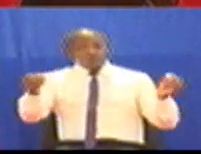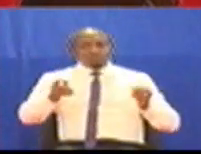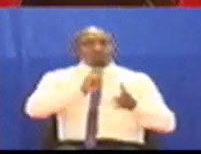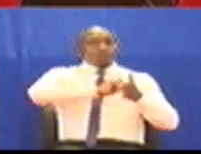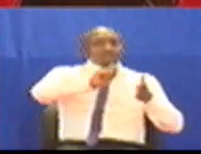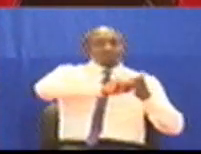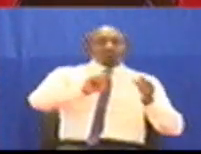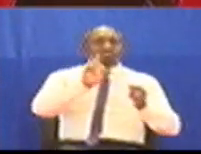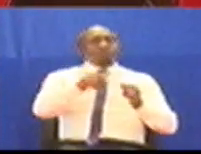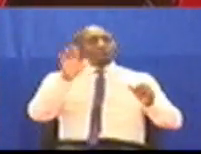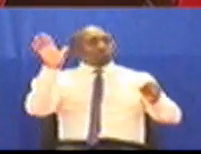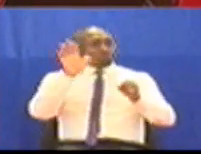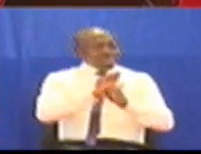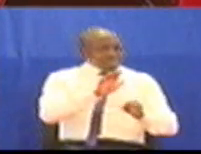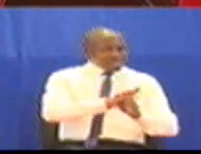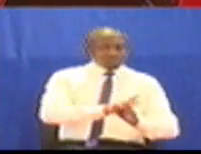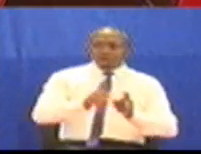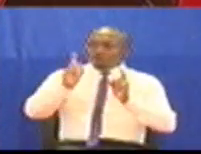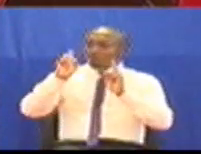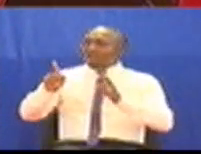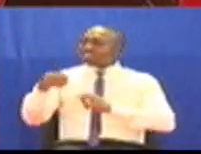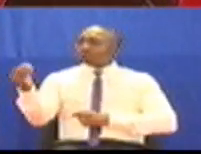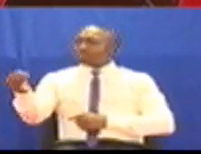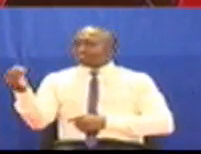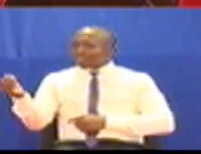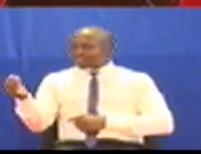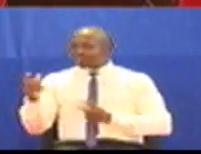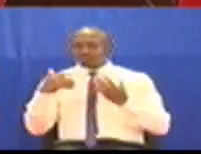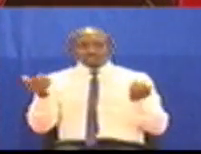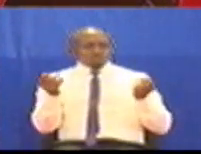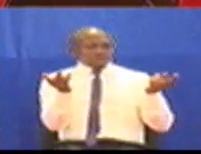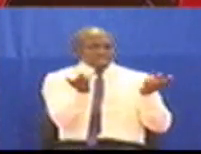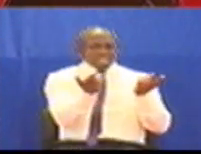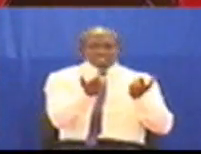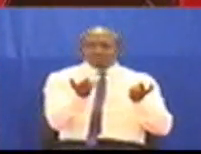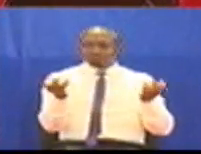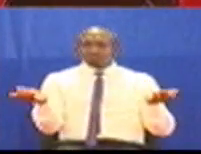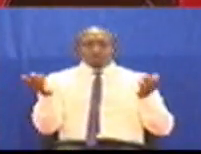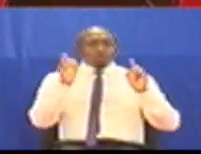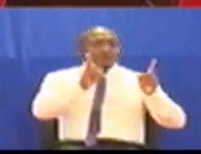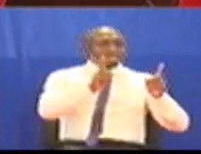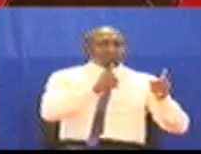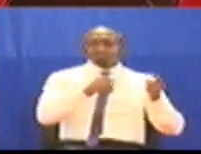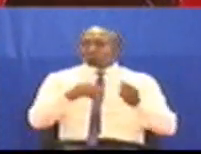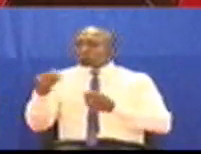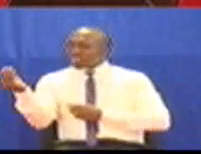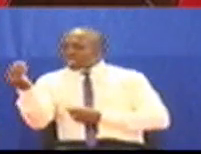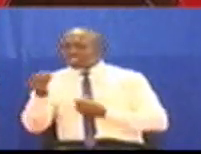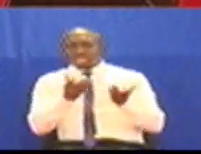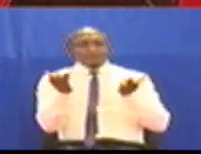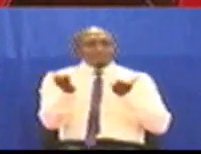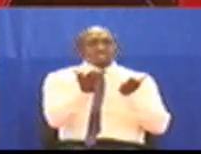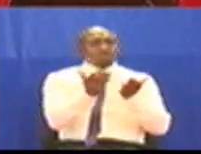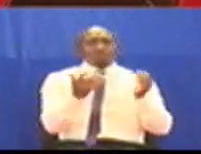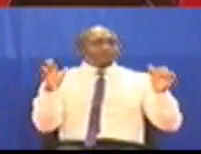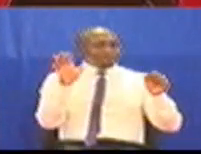wamekuwa ni wengi, ikama ya walimu imekuwa ni ndogo. Yaani ukilinganisha walimu na masomo, walimu ni wachache kuliko masomo yaliyopo